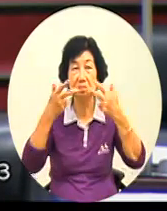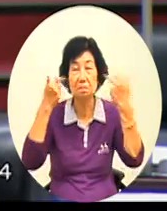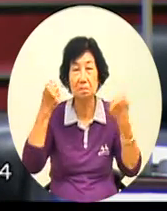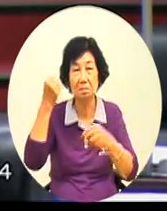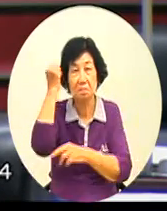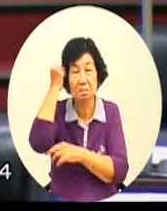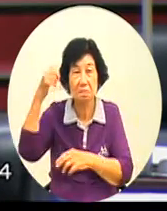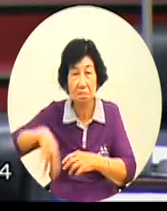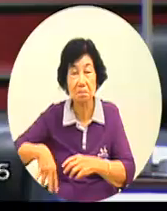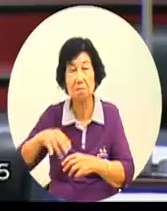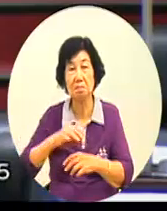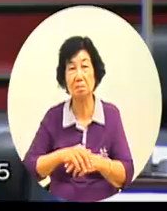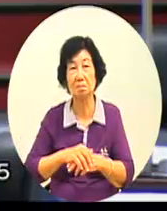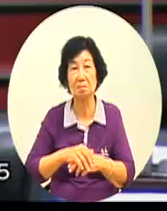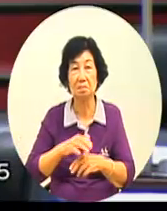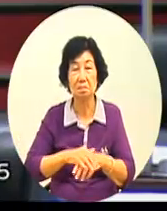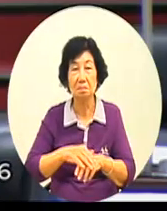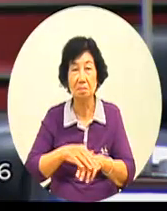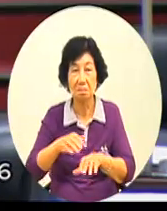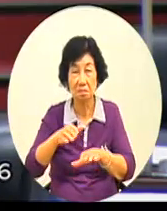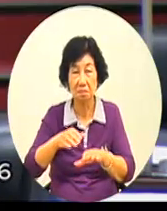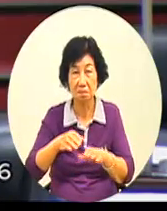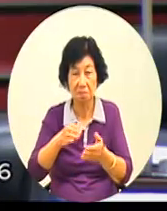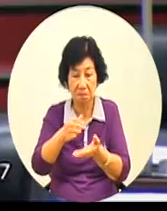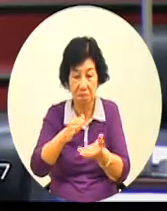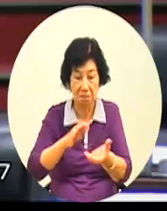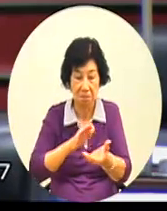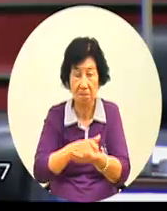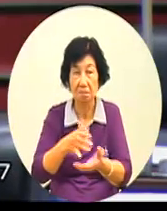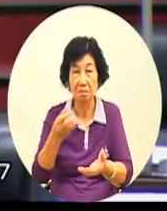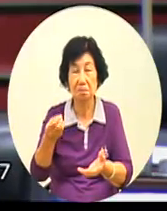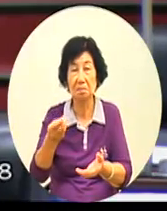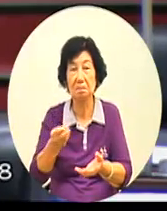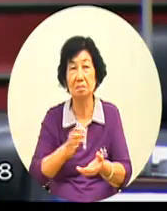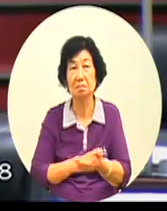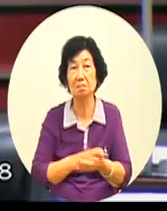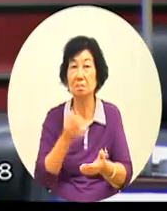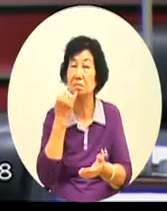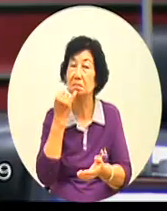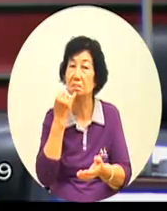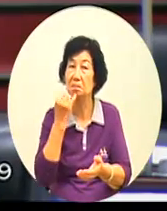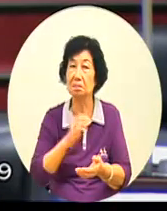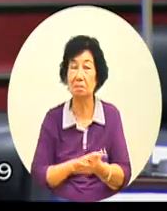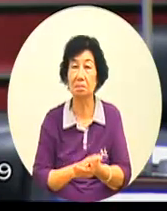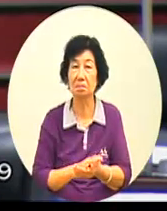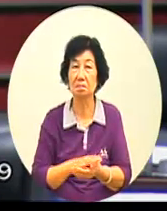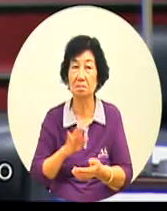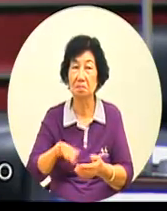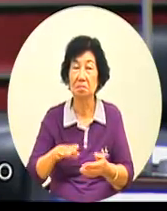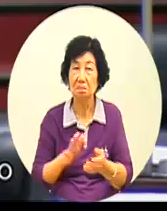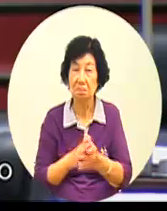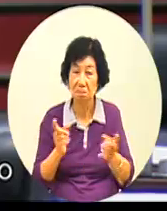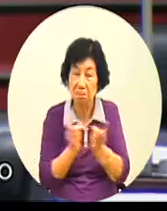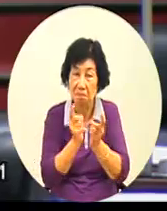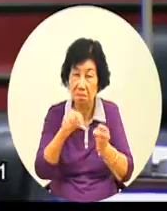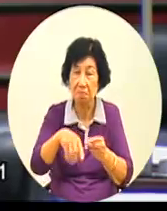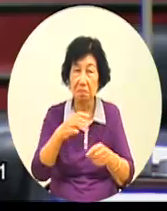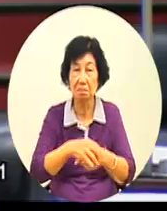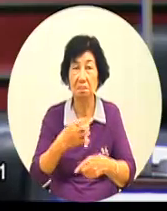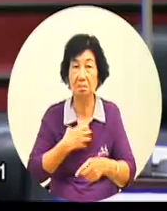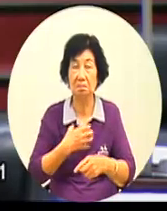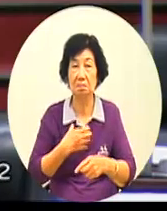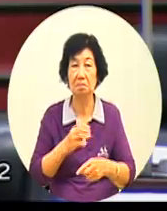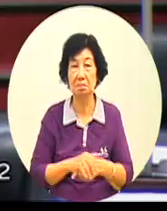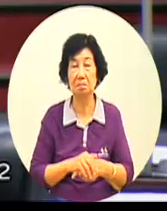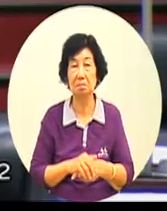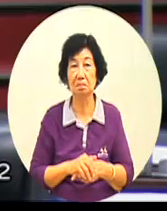哈，把这个石板切成这样子，我是觉得有很大的危险性了。那有没有可能说，你们故